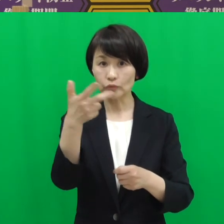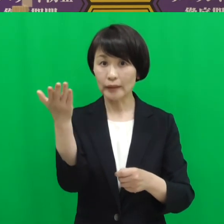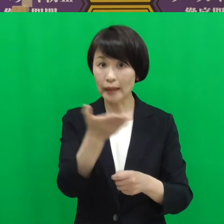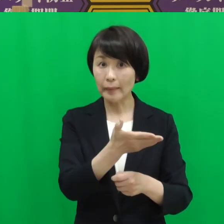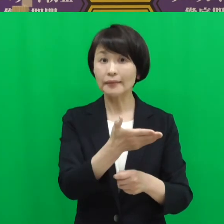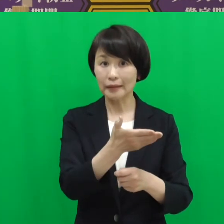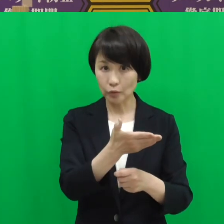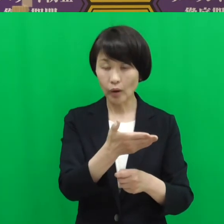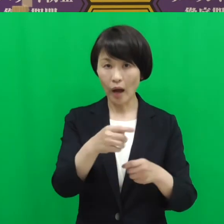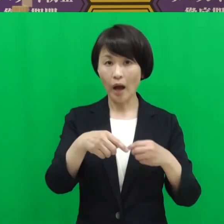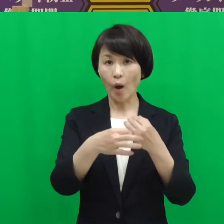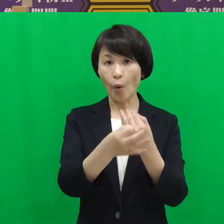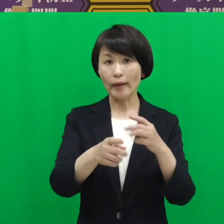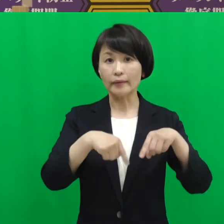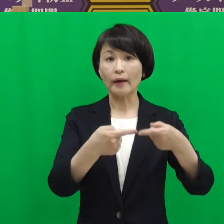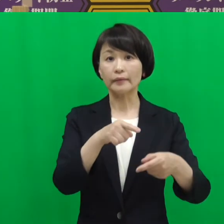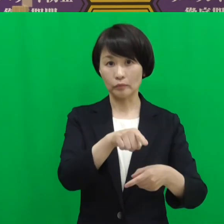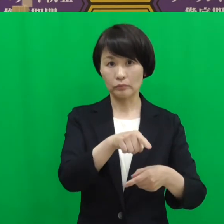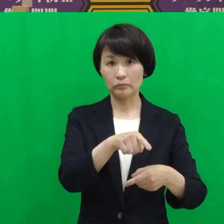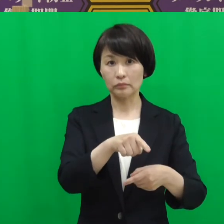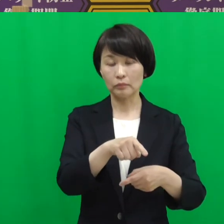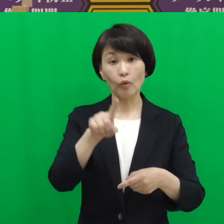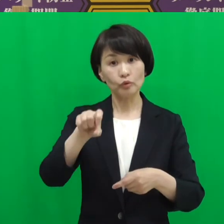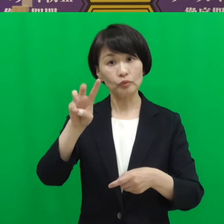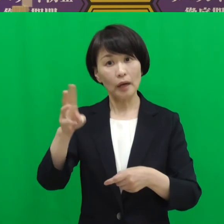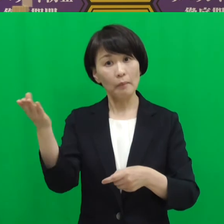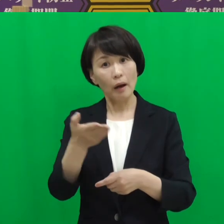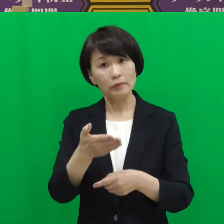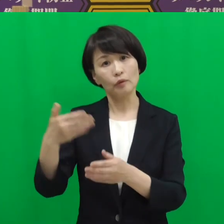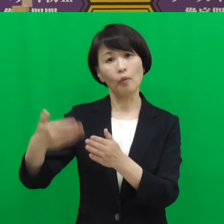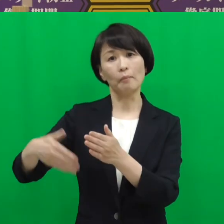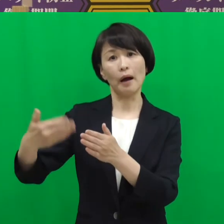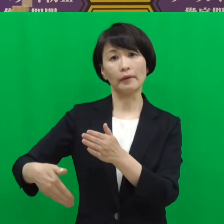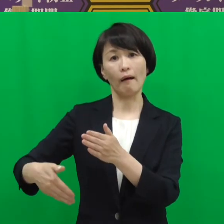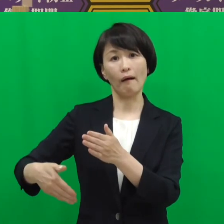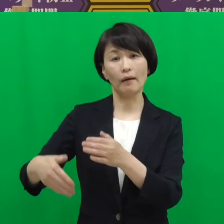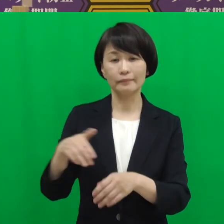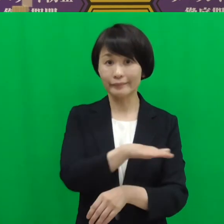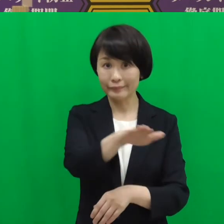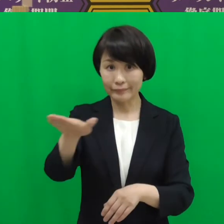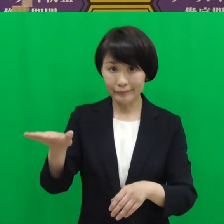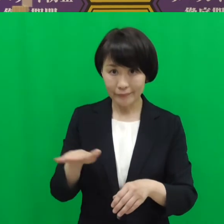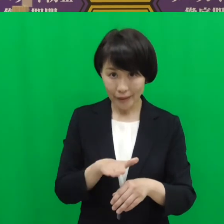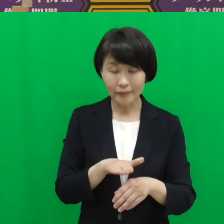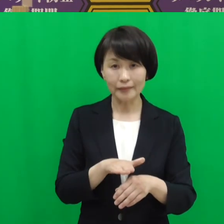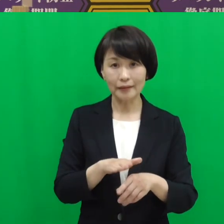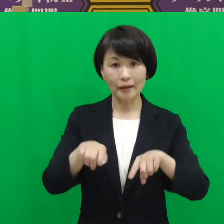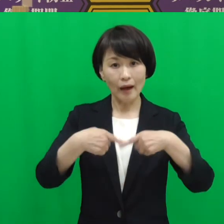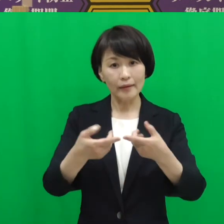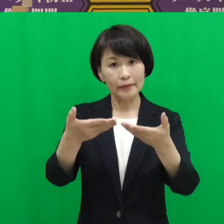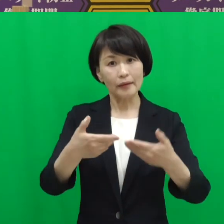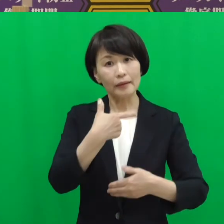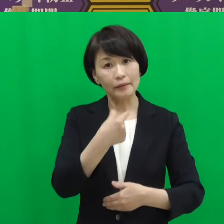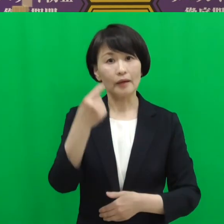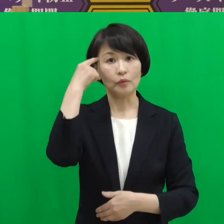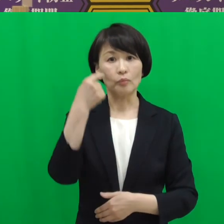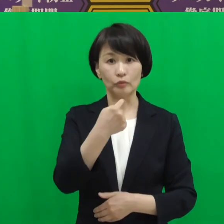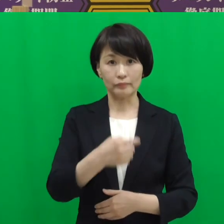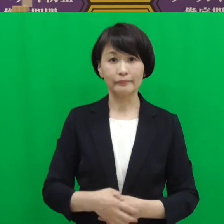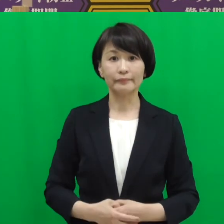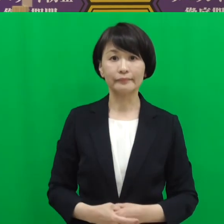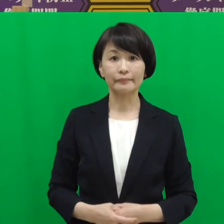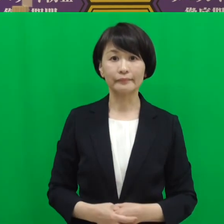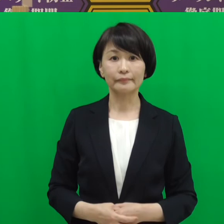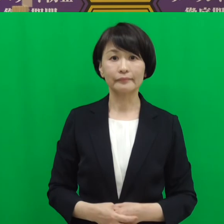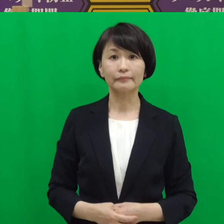で 13% の方が加入をされておりませんので、ぜひそれでも多くの方に加入をしていただきたいというふうに思います。